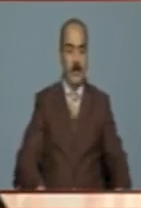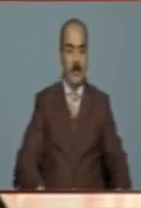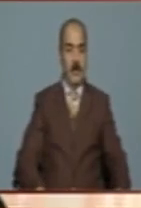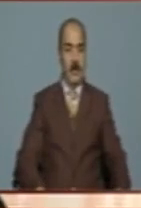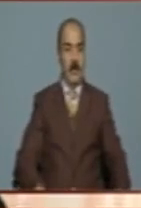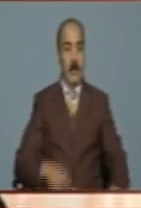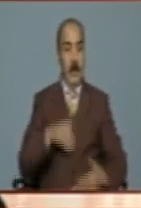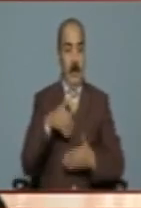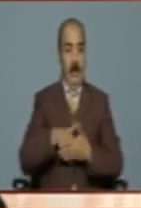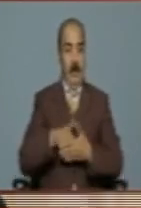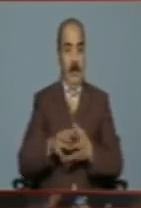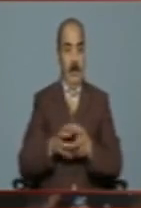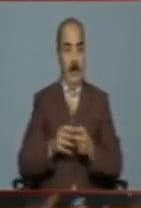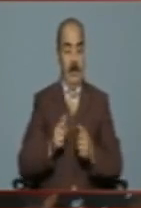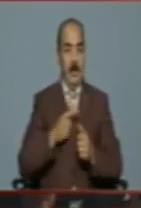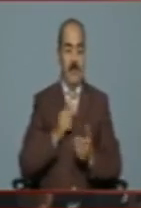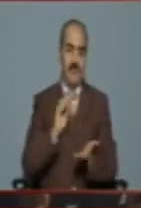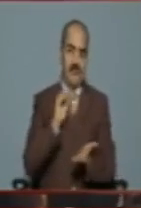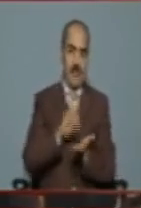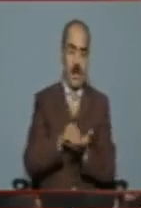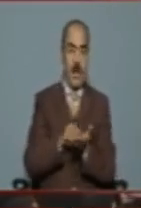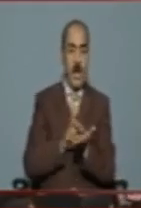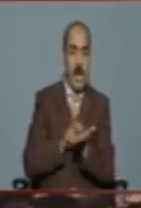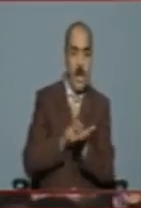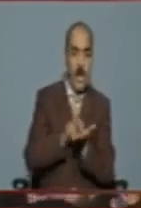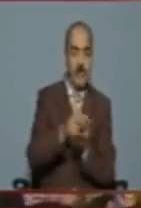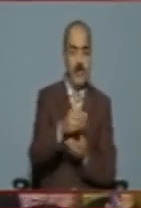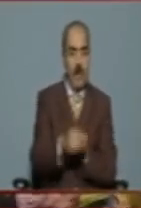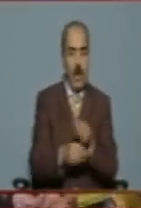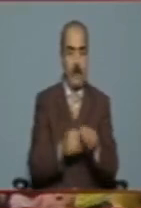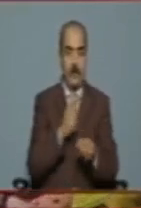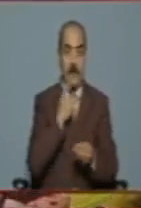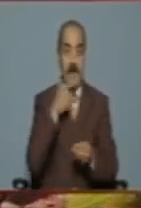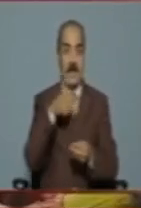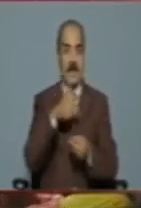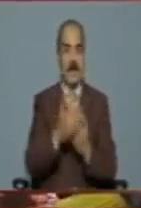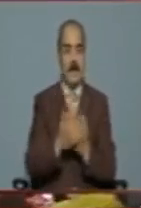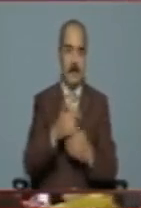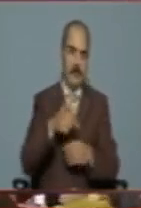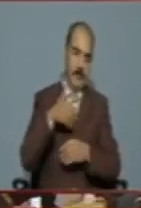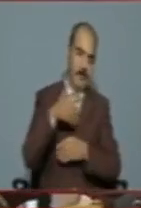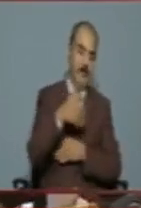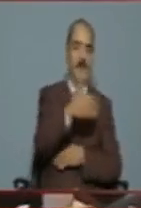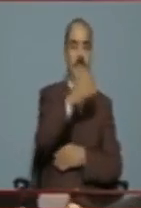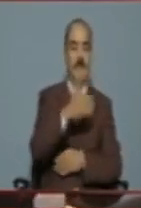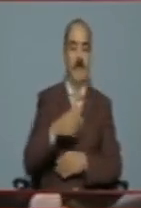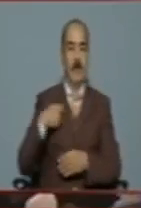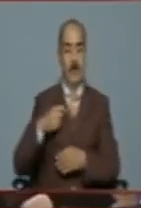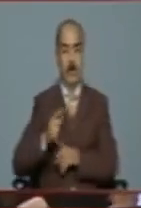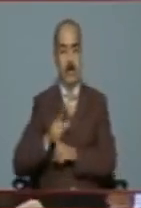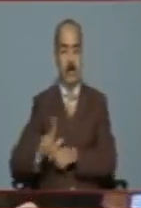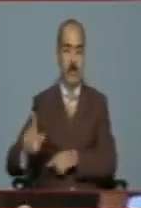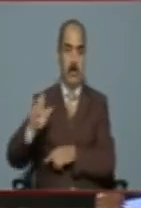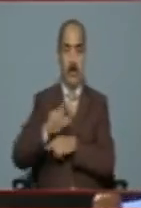الانتخابات هي بداية الطريق لفترة رئاسية جديدة يتولى فيها القائد الذي اختاره